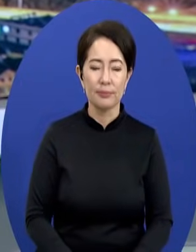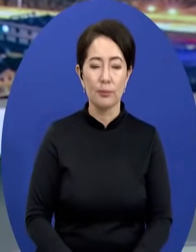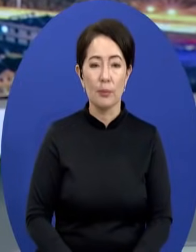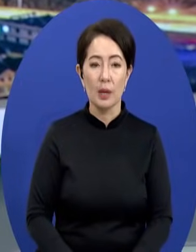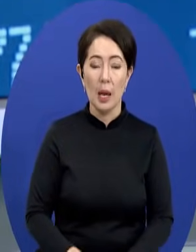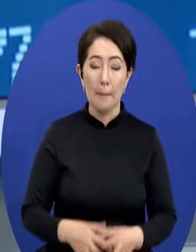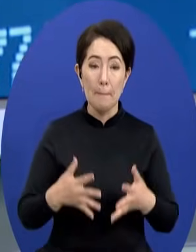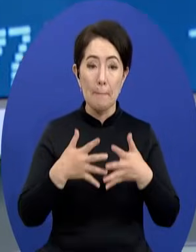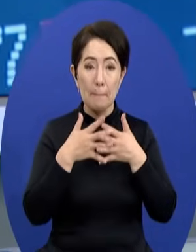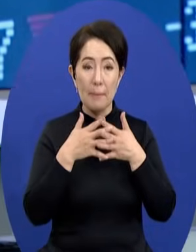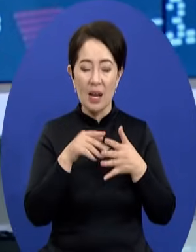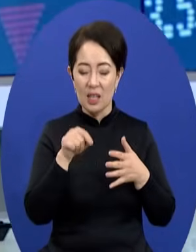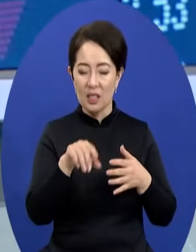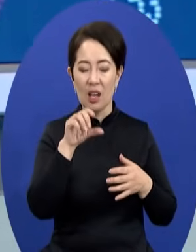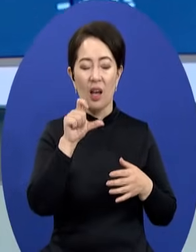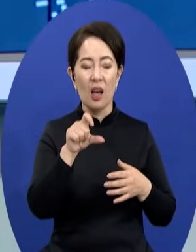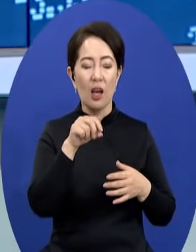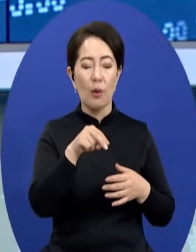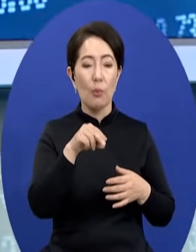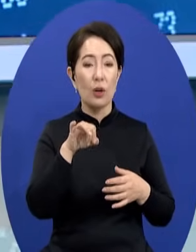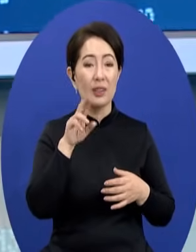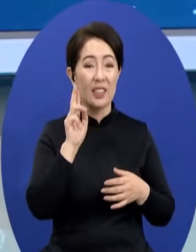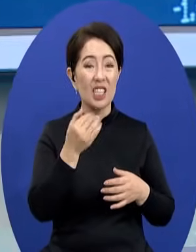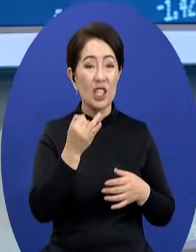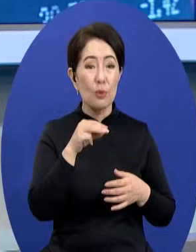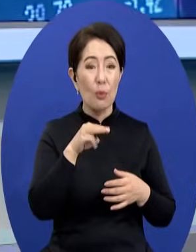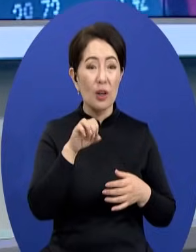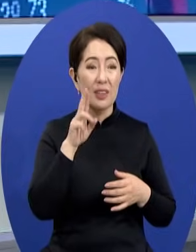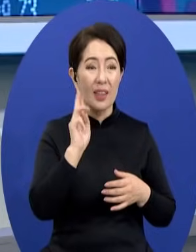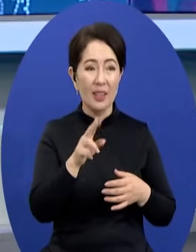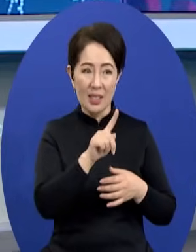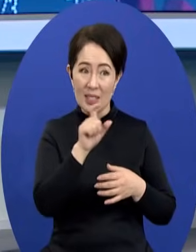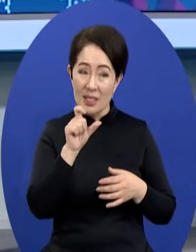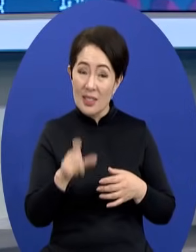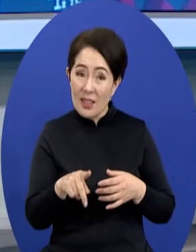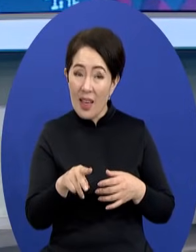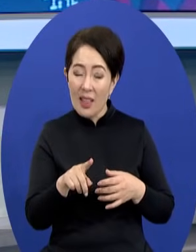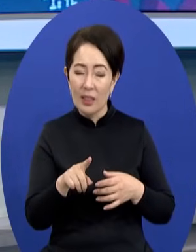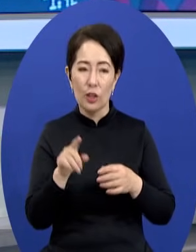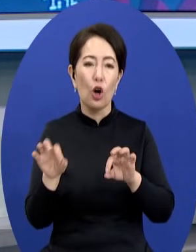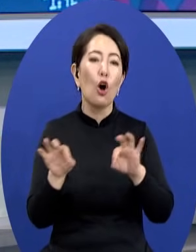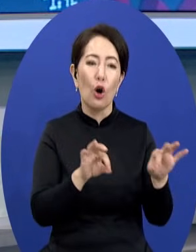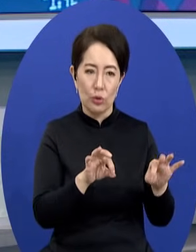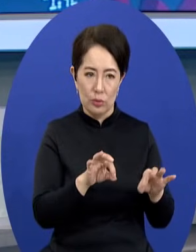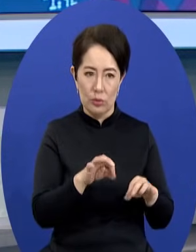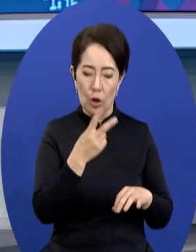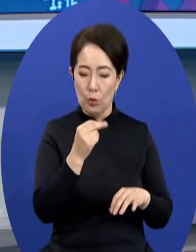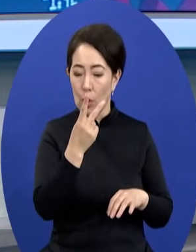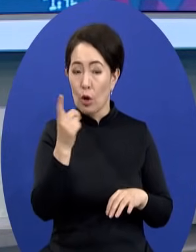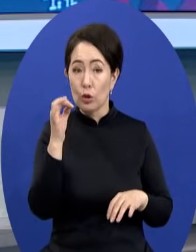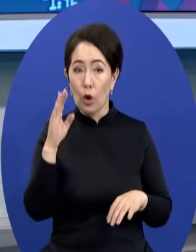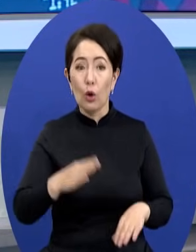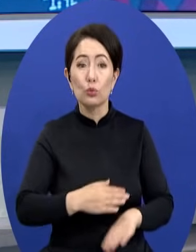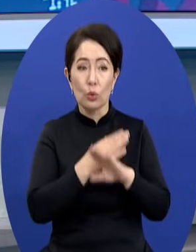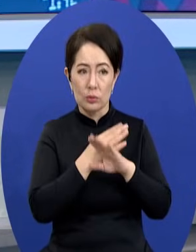Орон сууцны ипотекийн хөнгөлтэй зээлийн төлбөрийг 2021 он дуустал хойшлуулах харвллоо. Өөрөөр хэлбэл, ипотекийн зээлтэй иргэд хүү хөрөмтлүүлж